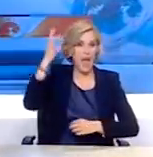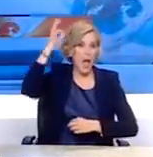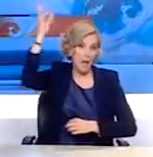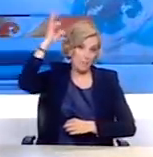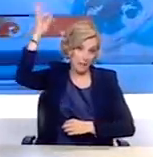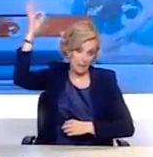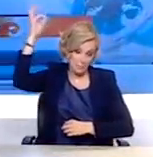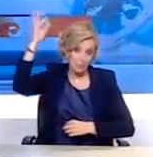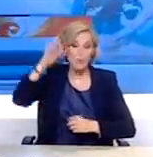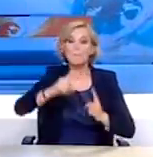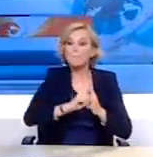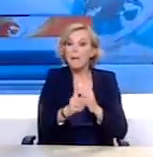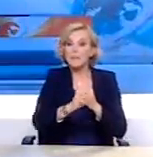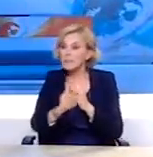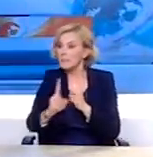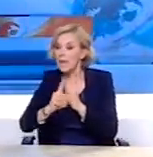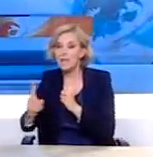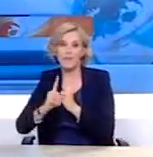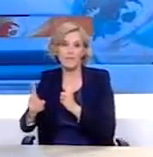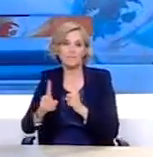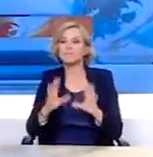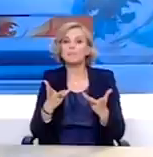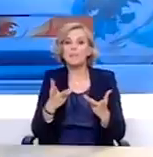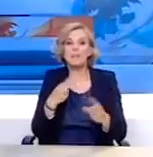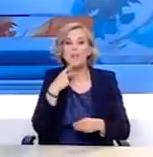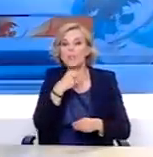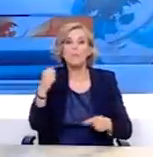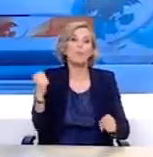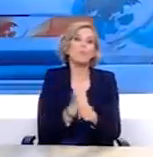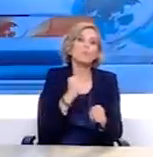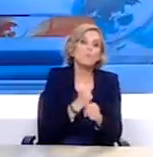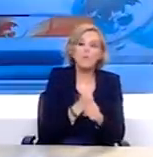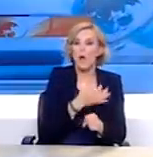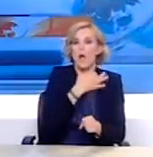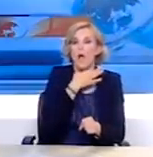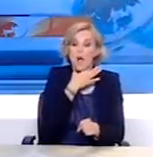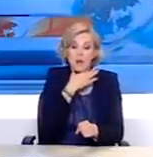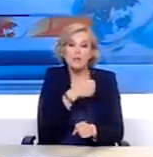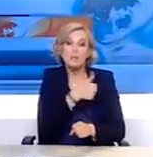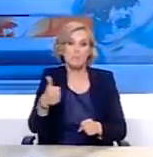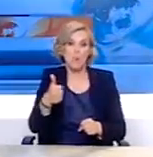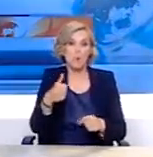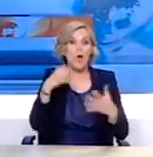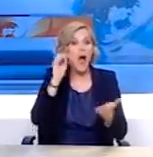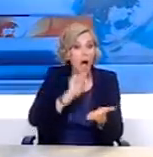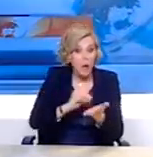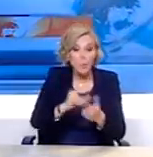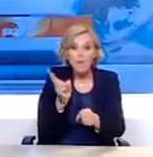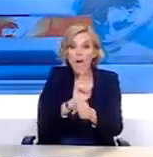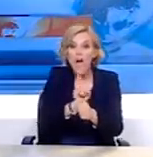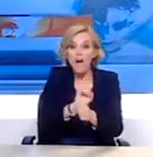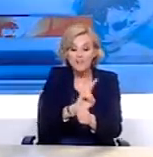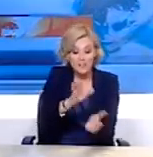αποκλειστικά και μόνο για μετακινήσεις που πραγματοποιούνται για σκοπούς εκπλήρωσης του καθήκοντός τους και εφόσον φέρουν φύλο πορείας ή